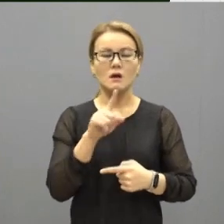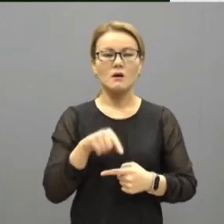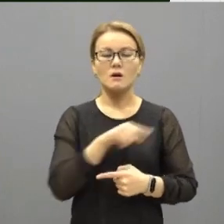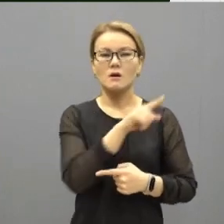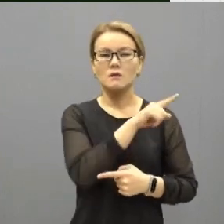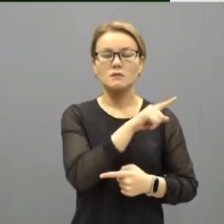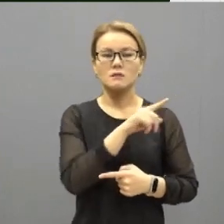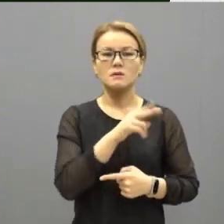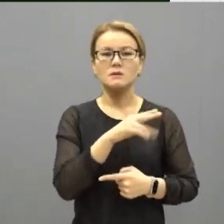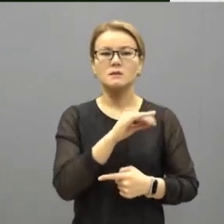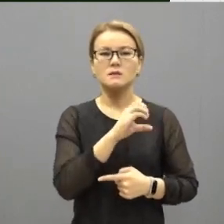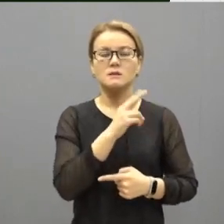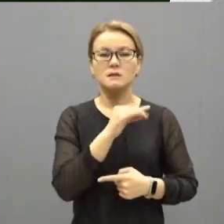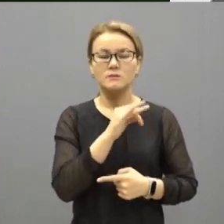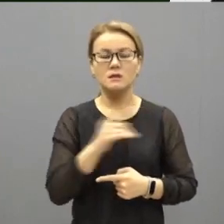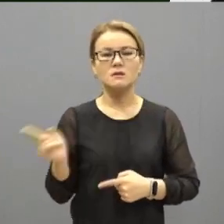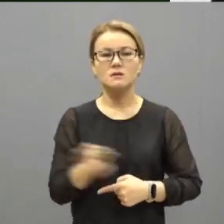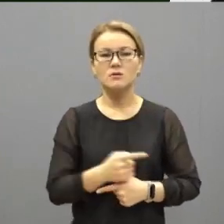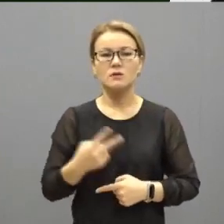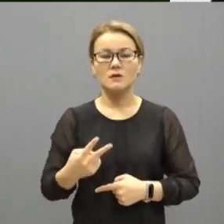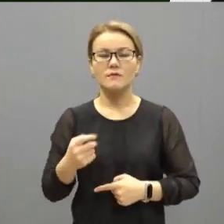и деленное на 2а.